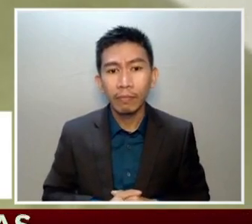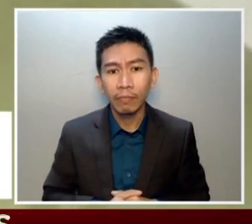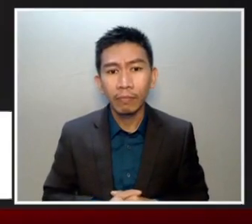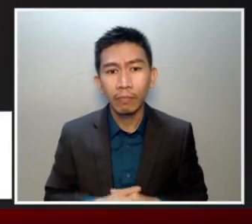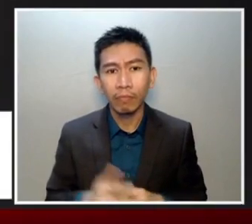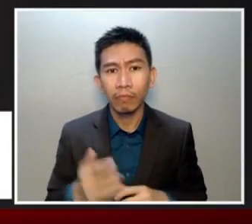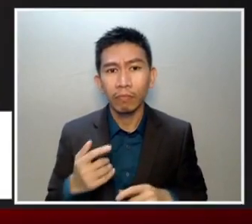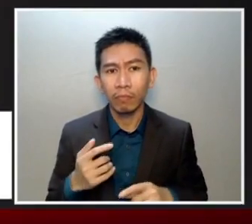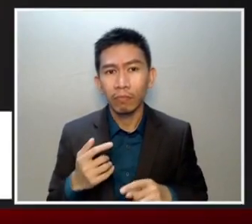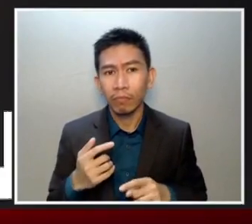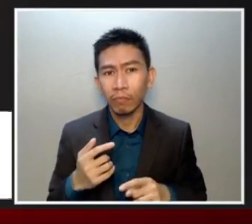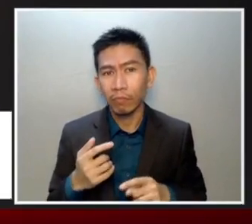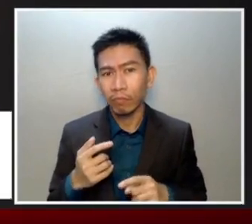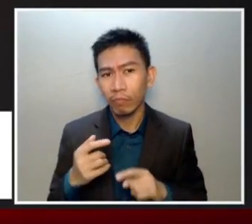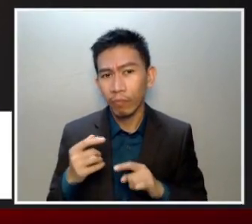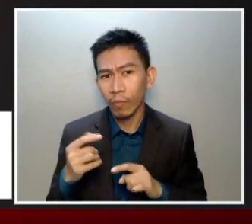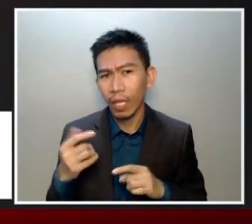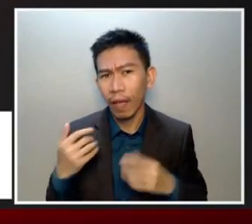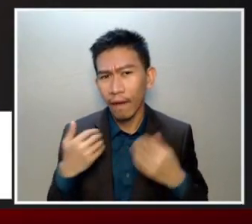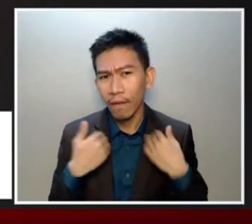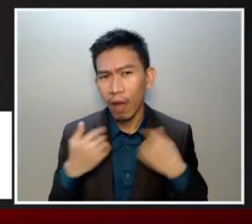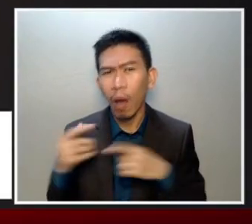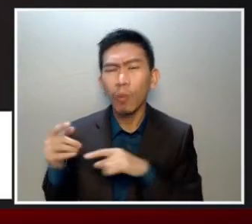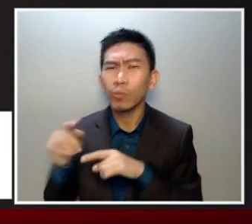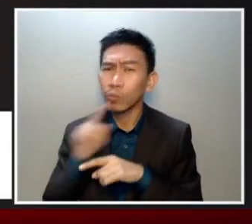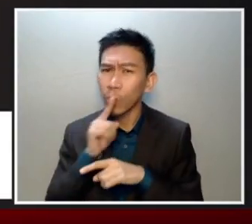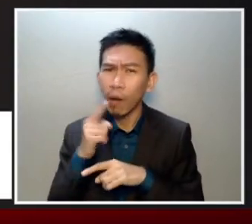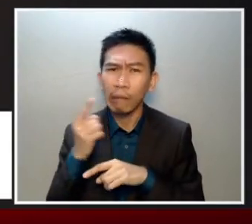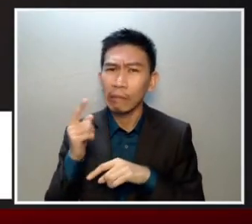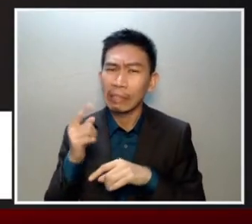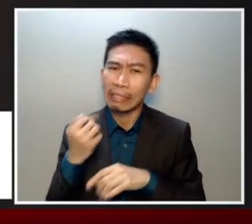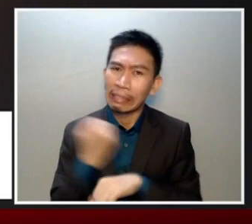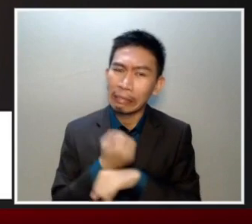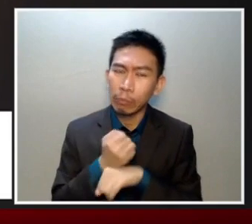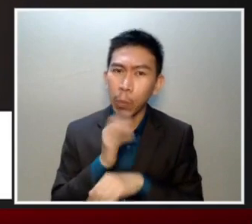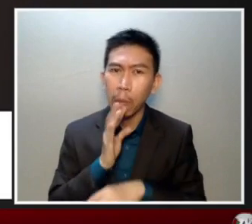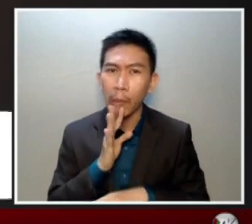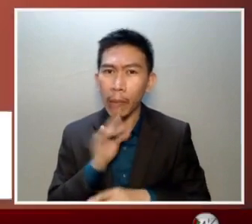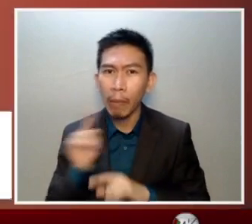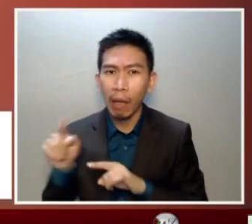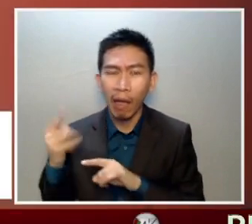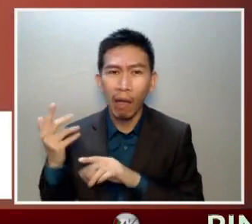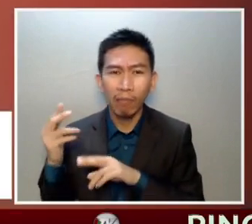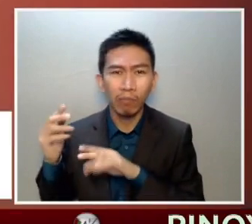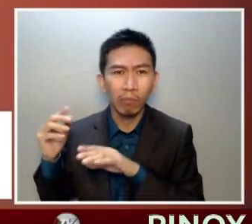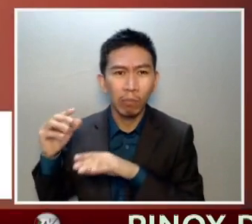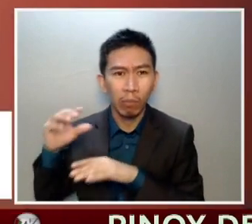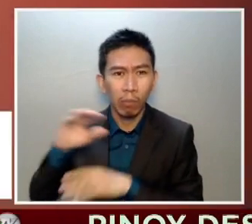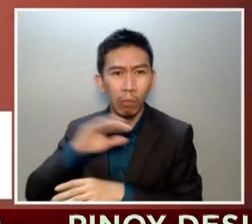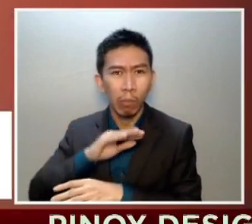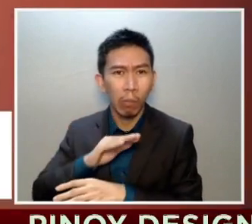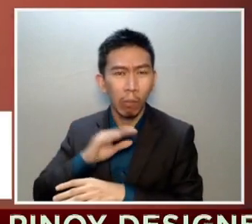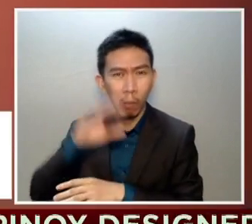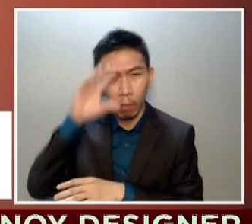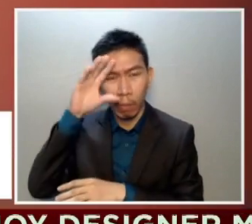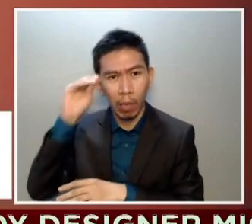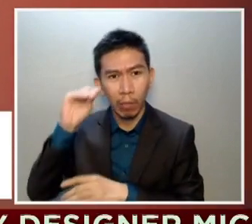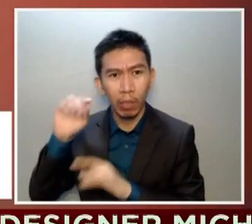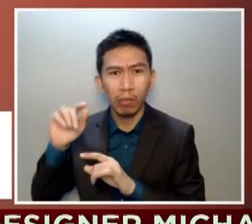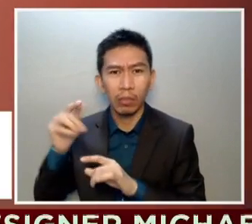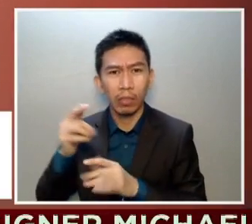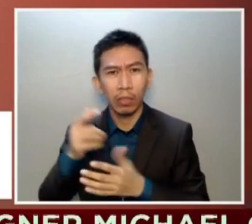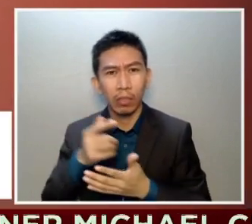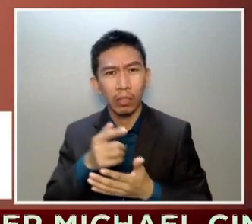matulungan kami. Mayroon po siya magsalita po. Takot po kasi sa pulis yun man. Maski sa baril, paputok, di